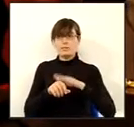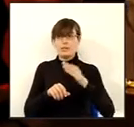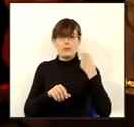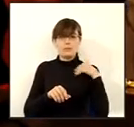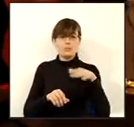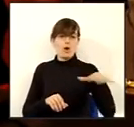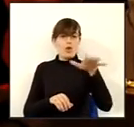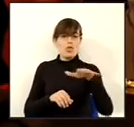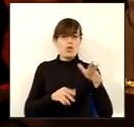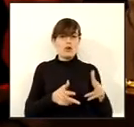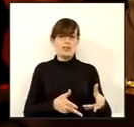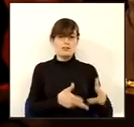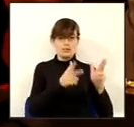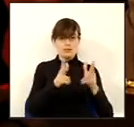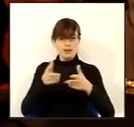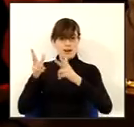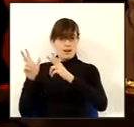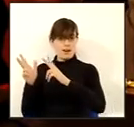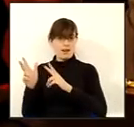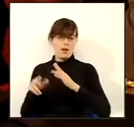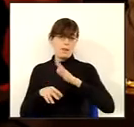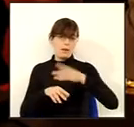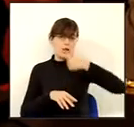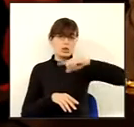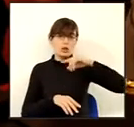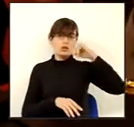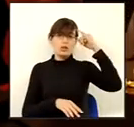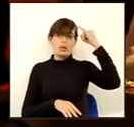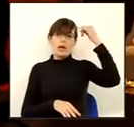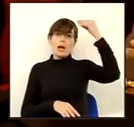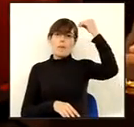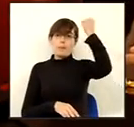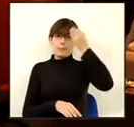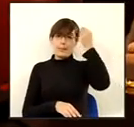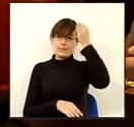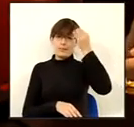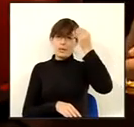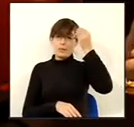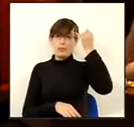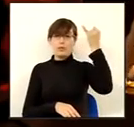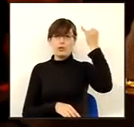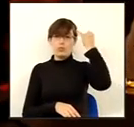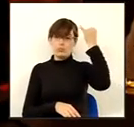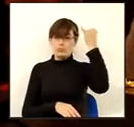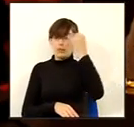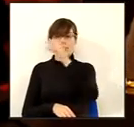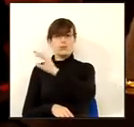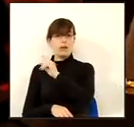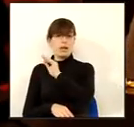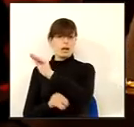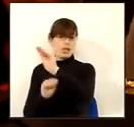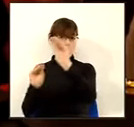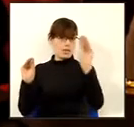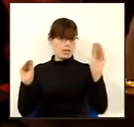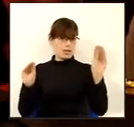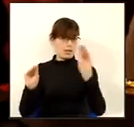de llibertat i ens permet a cada un de nosaltres a tenir un pensament propi. També cal fer esmena a l'impuls al teatre d'avantguàrdia